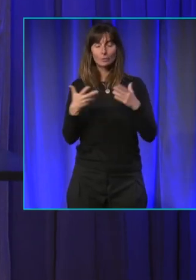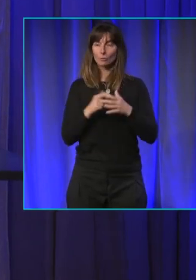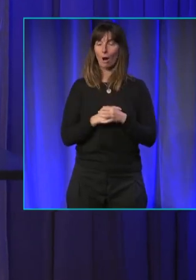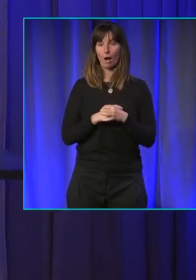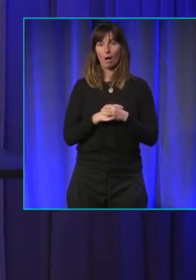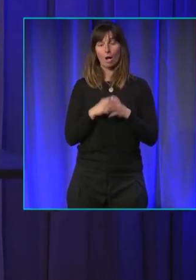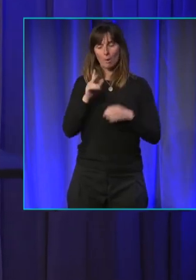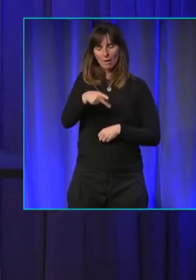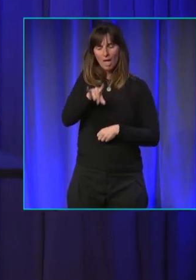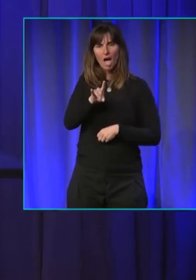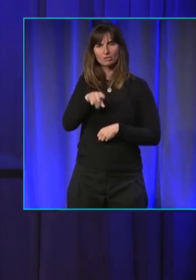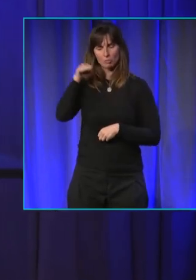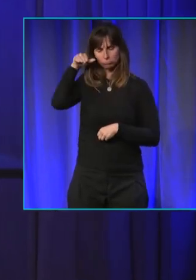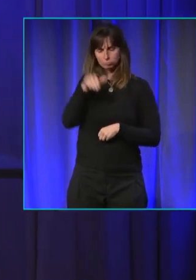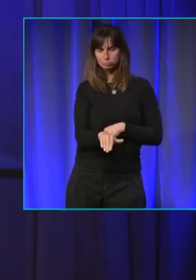la baisse du pH ou